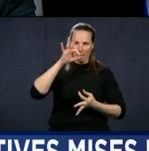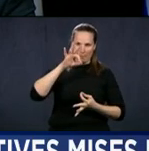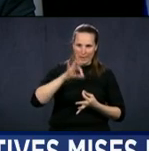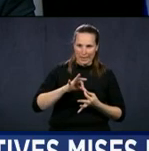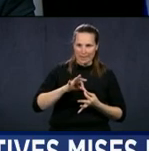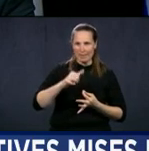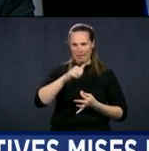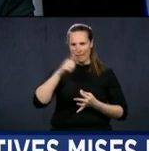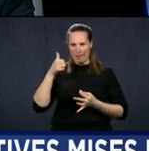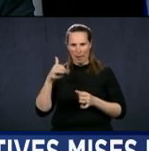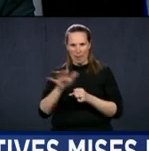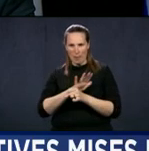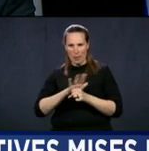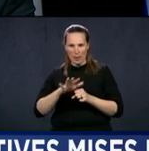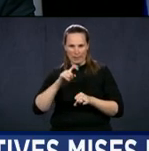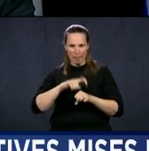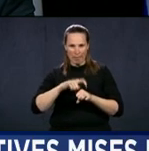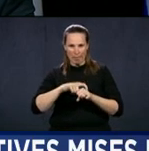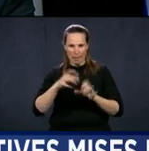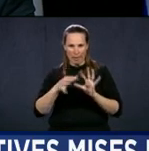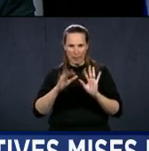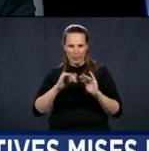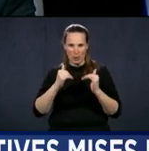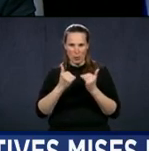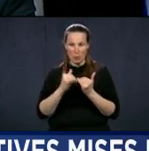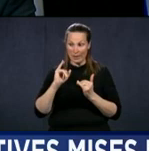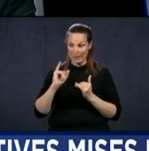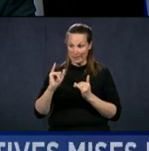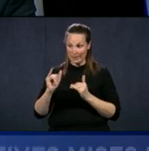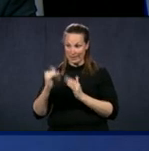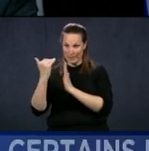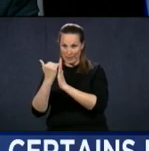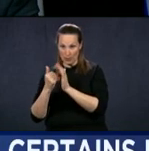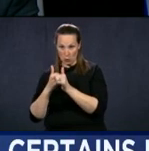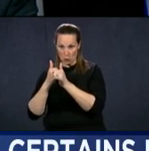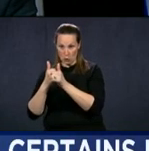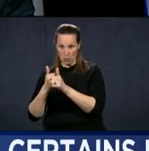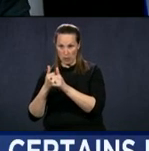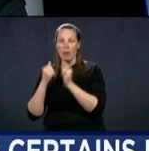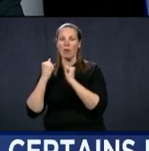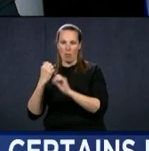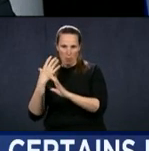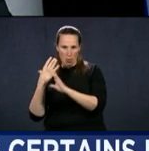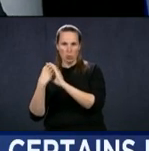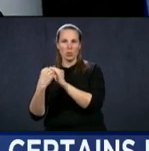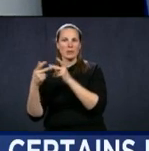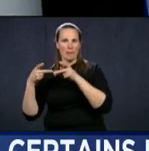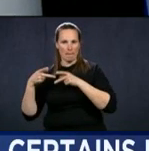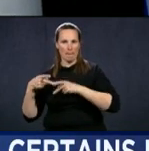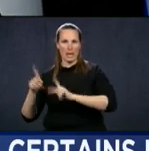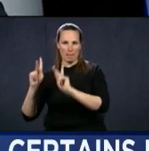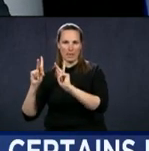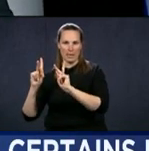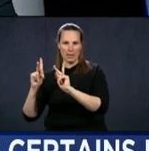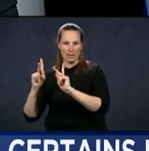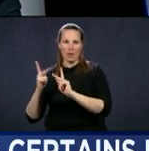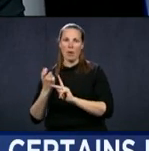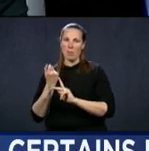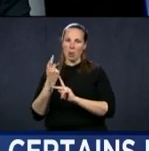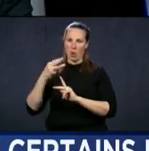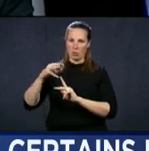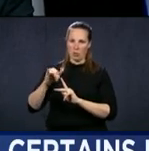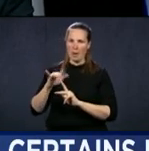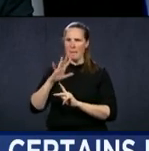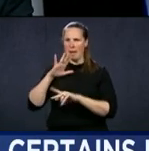les gens peuvent sortir s'ils respectent les conditions. Et donc, ils ne doivent pas attendre au 1er 11 mai. Et puis, on fait tout en notre